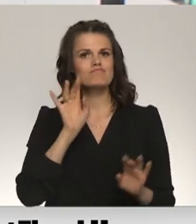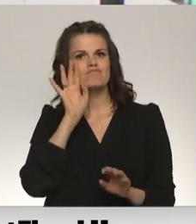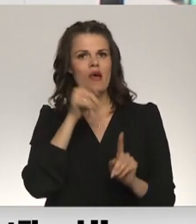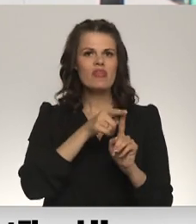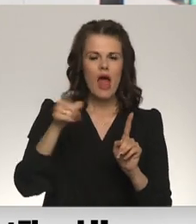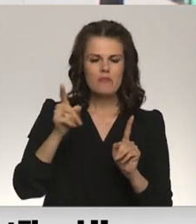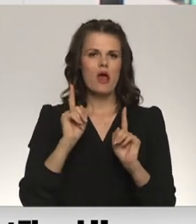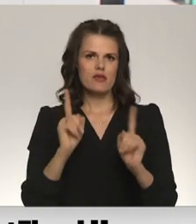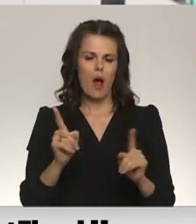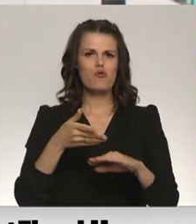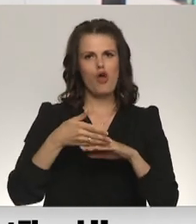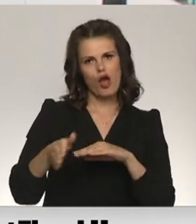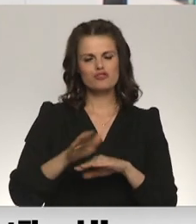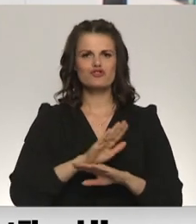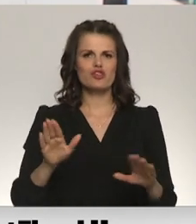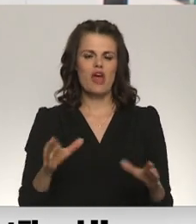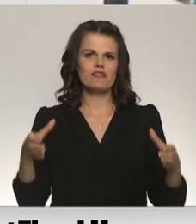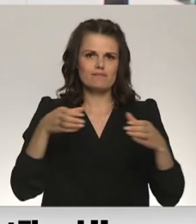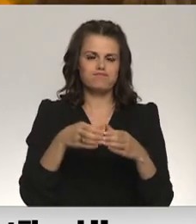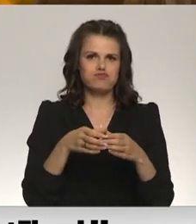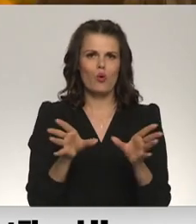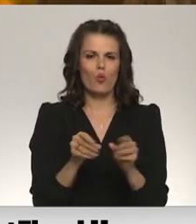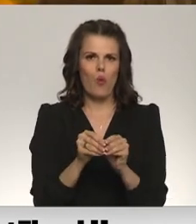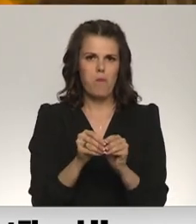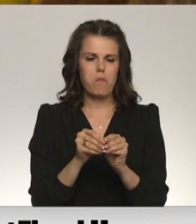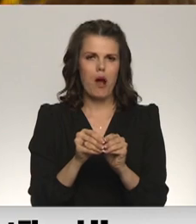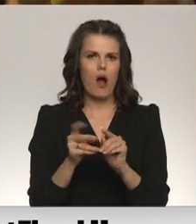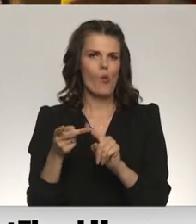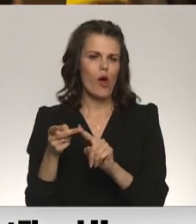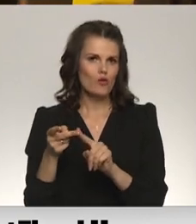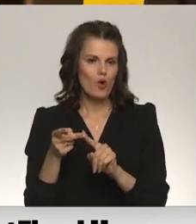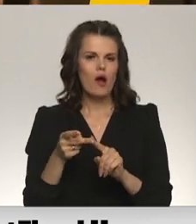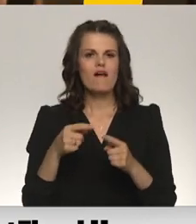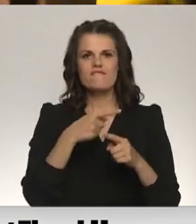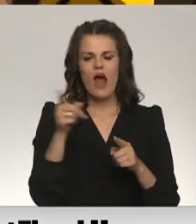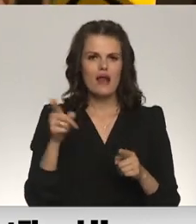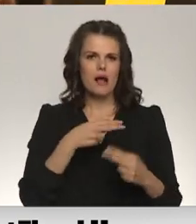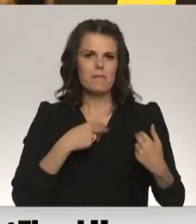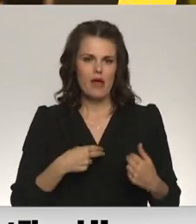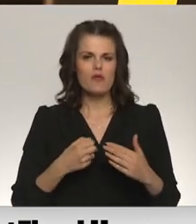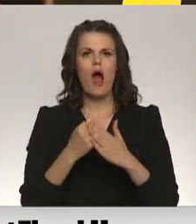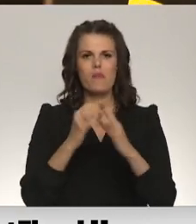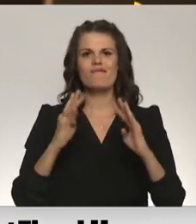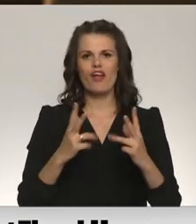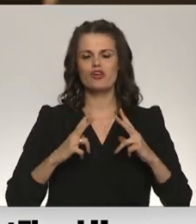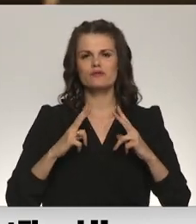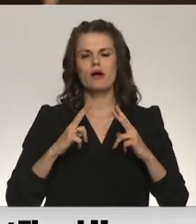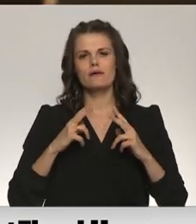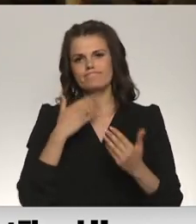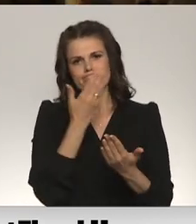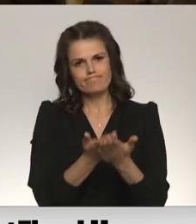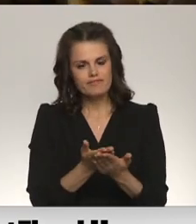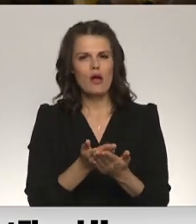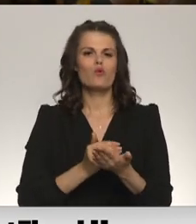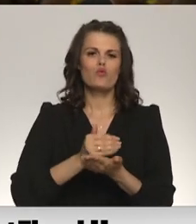termiņā ir jābūt atsevišķā, nevis apvienības partijai. Vairums partijas biedru atbalstīja valdes priekšlikumu turpināt iesāktos sadarbību